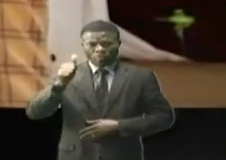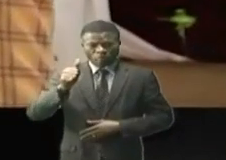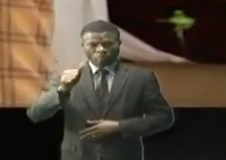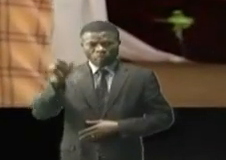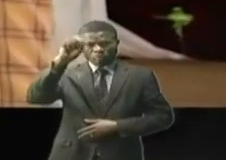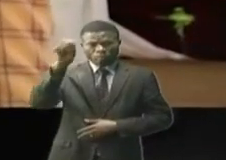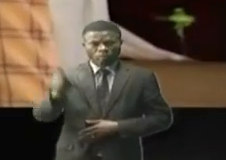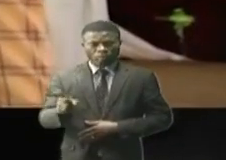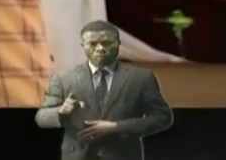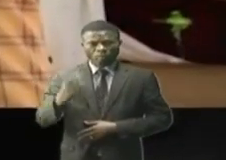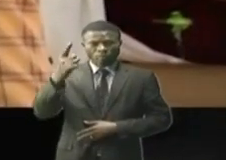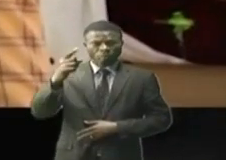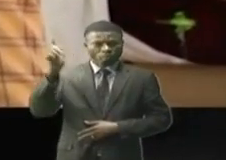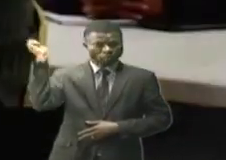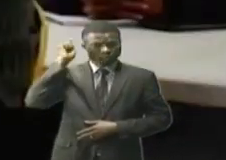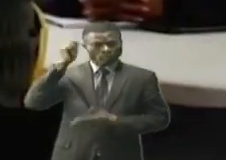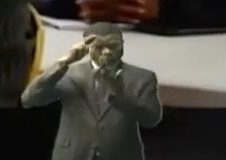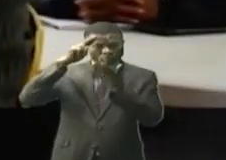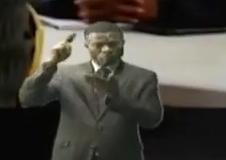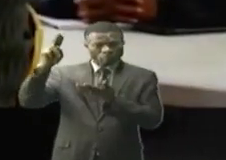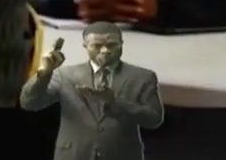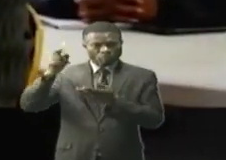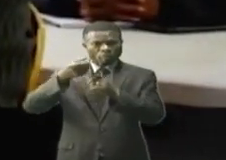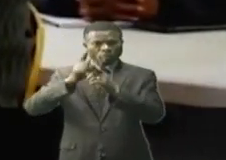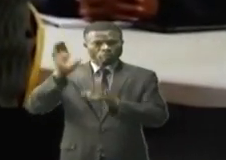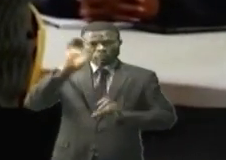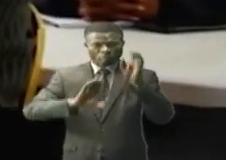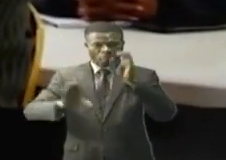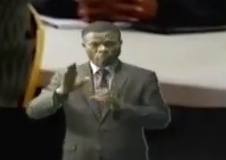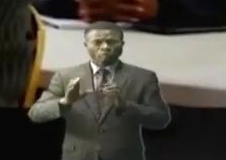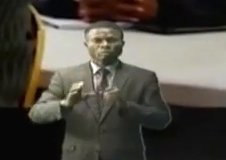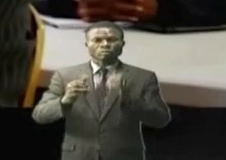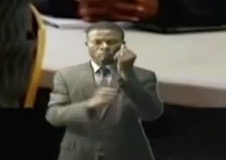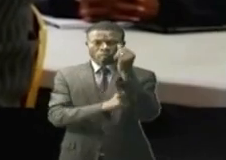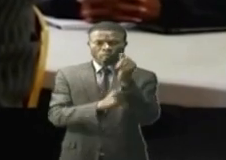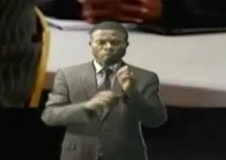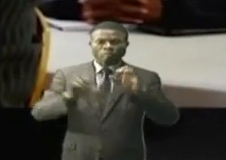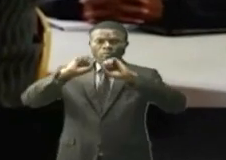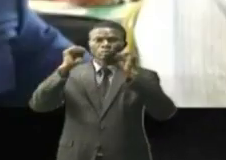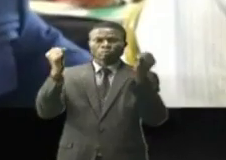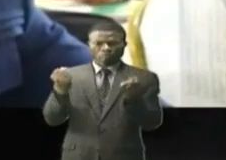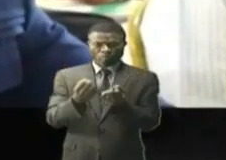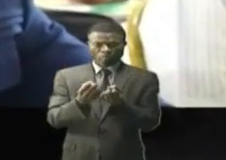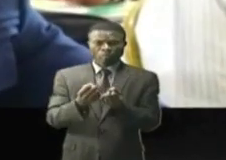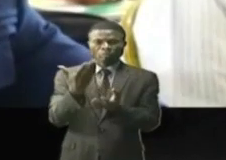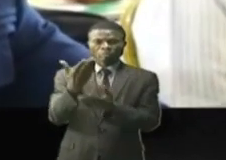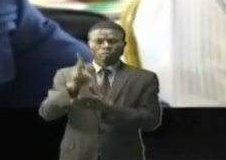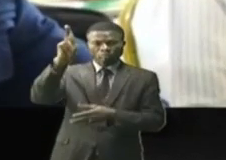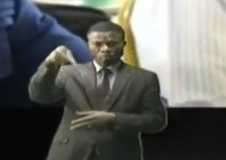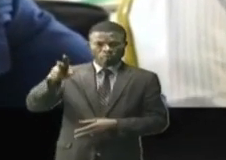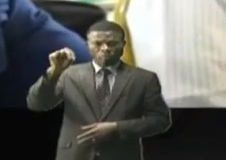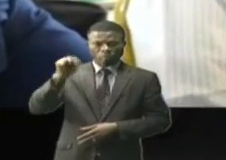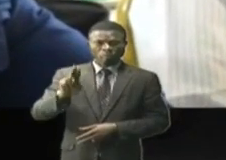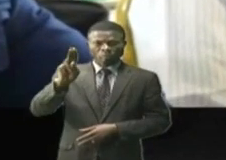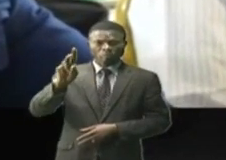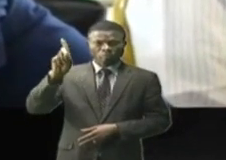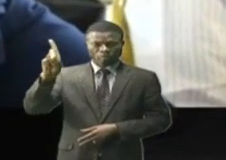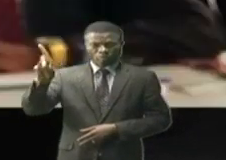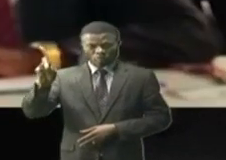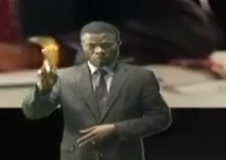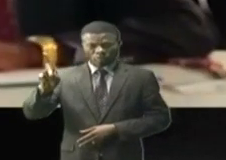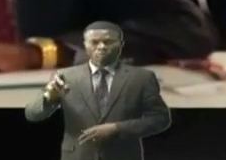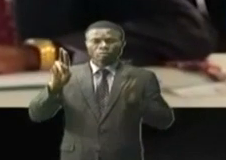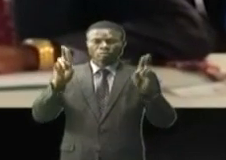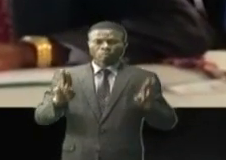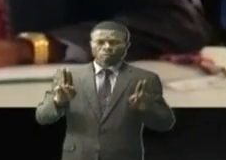trentaine de professeurs d'université issus des sciences humaines et sociales interrogent l'ethnie et la religion comme matériaux